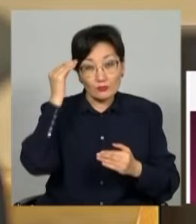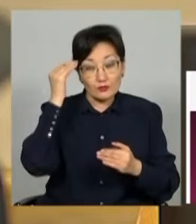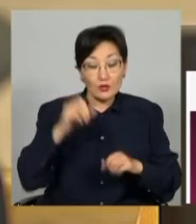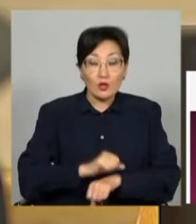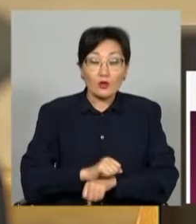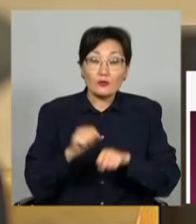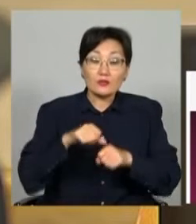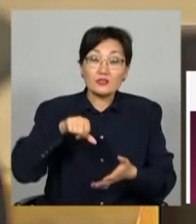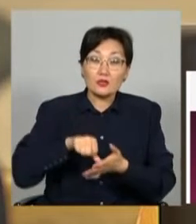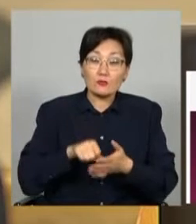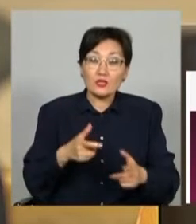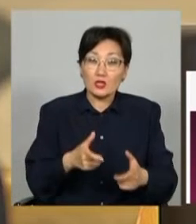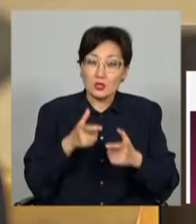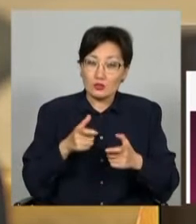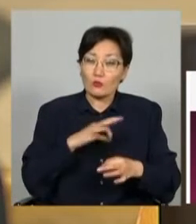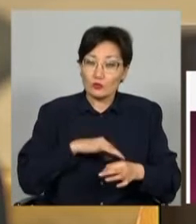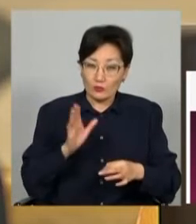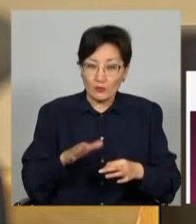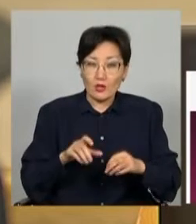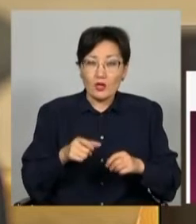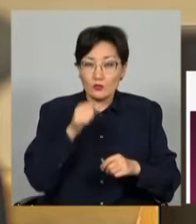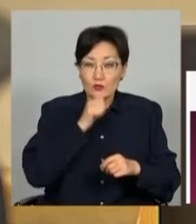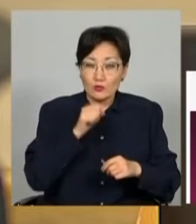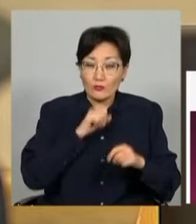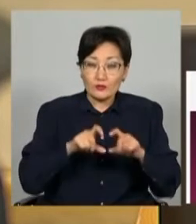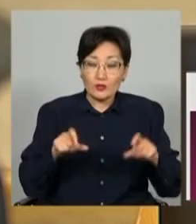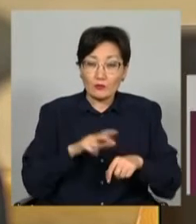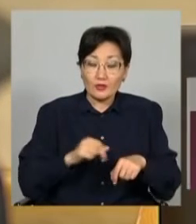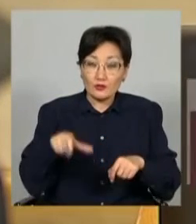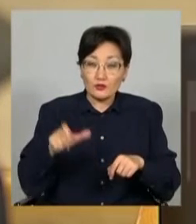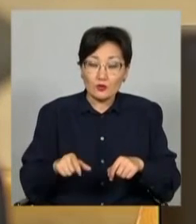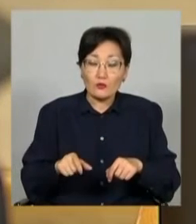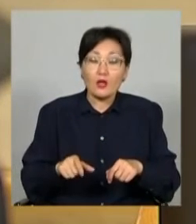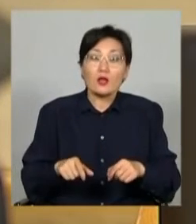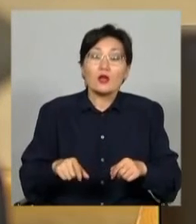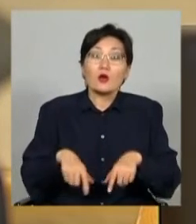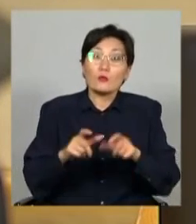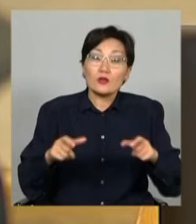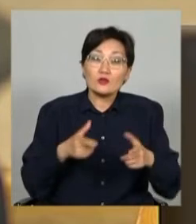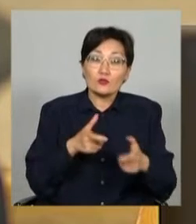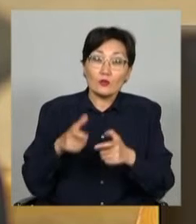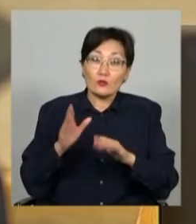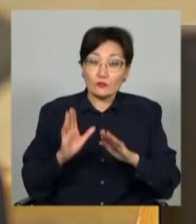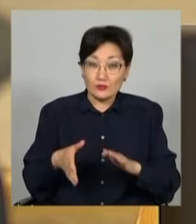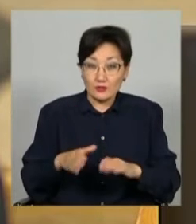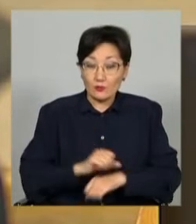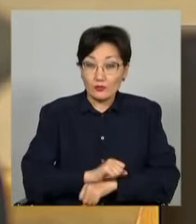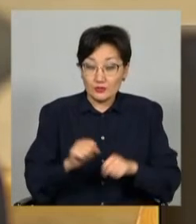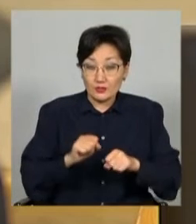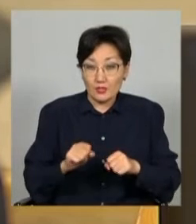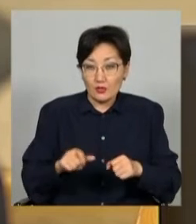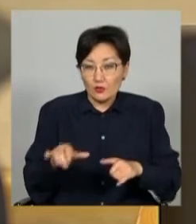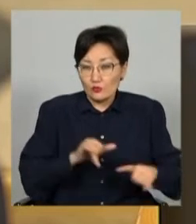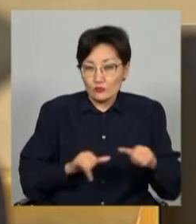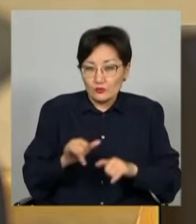бейбіт шеруге шыққан адам қару-жарақ ұстай ма? Қару дүкендерін тонап, полиция қызметкерлеріне бейбіт тұрғындарға да оқ жаудыра ма? Шеруге шықтық дегендер қайда